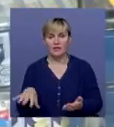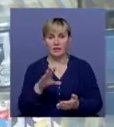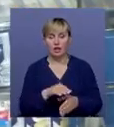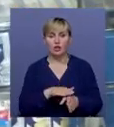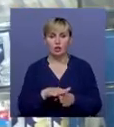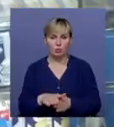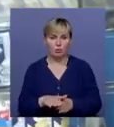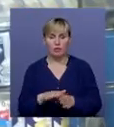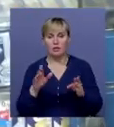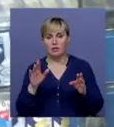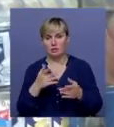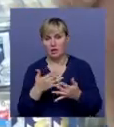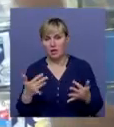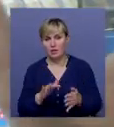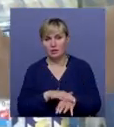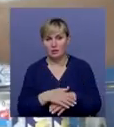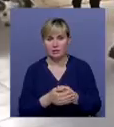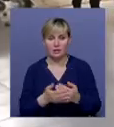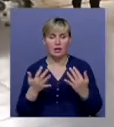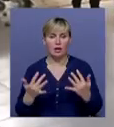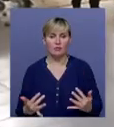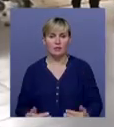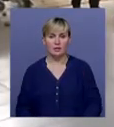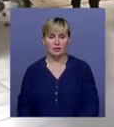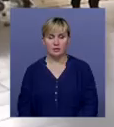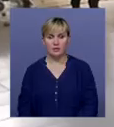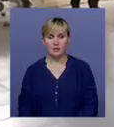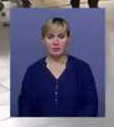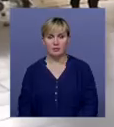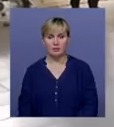соблюдать санитарные требования. Рамина Мирзалимова, Елкунжан Ашимжанов, телеканал «Алматы».